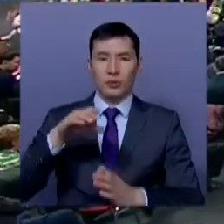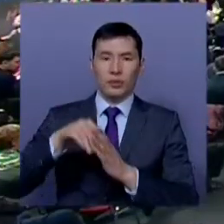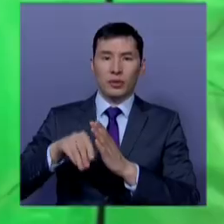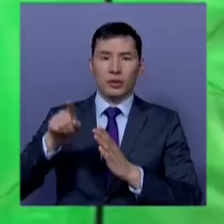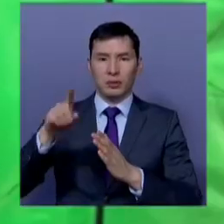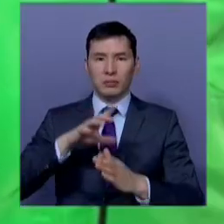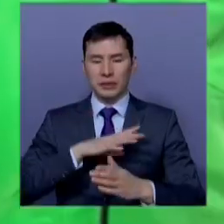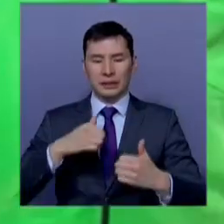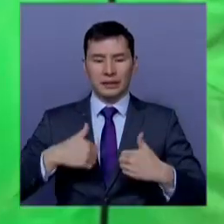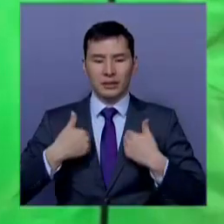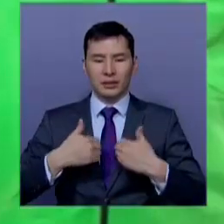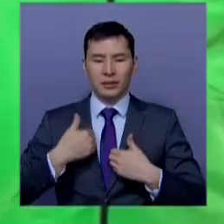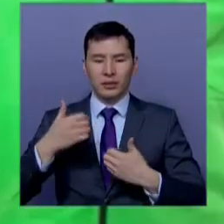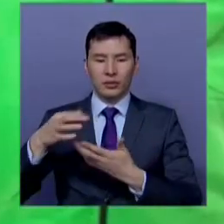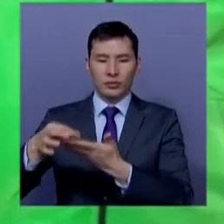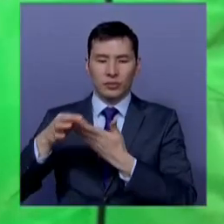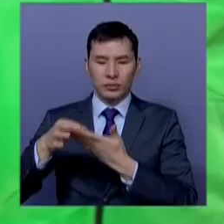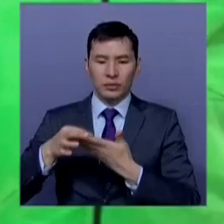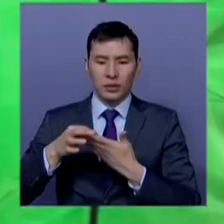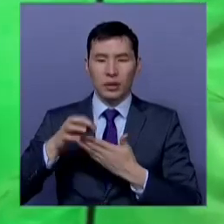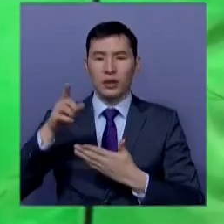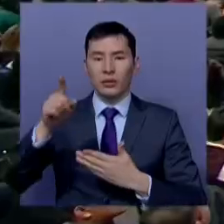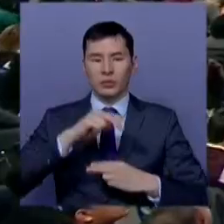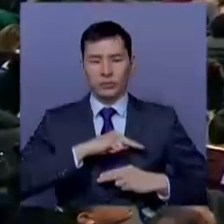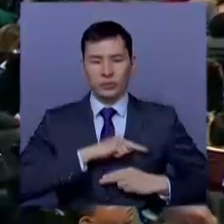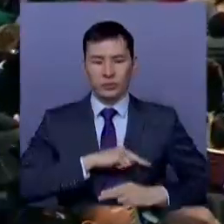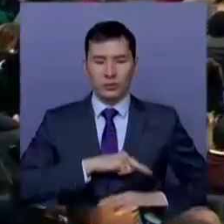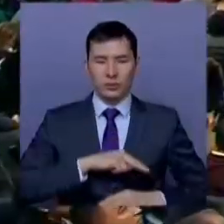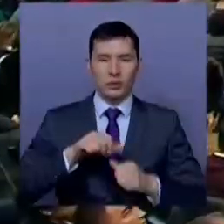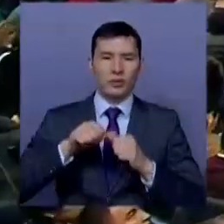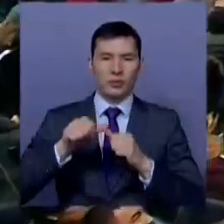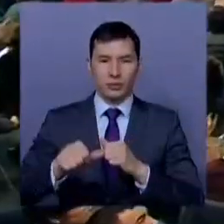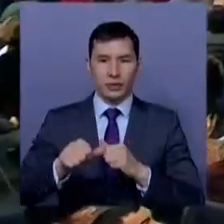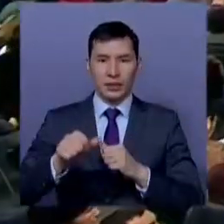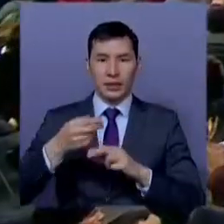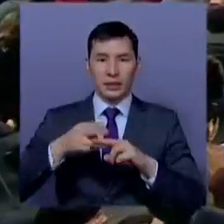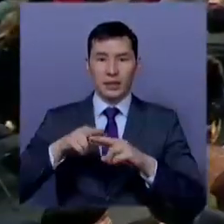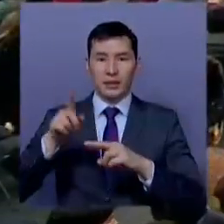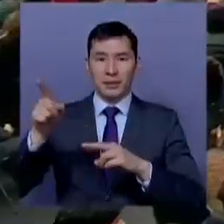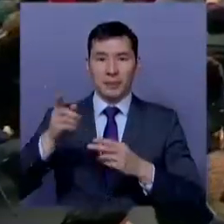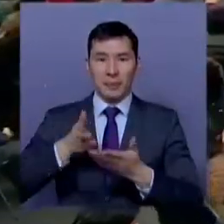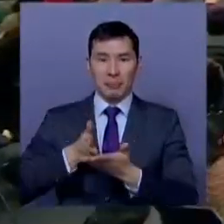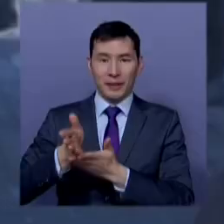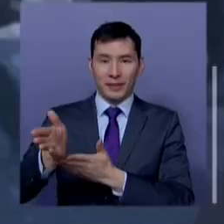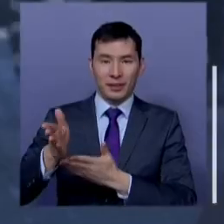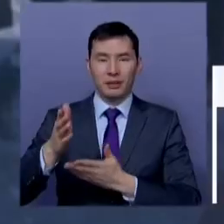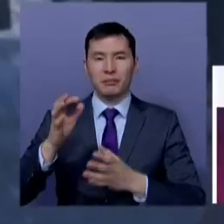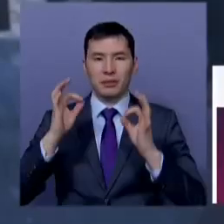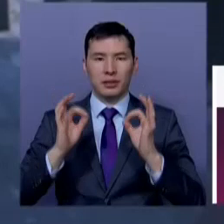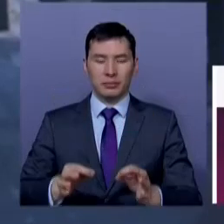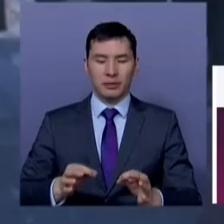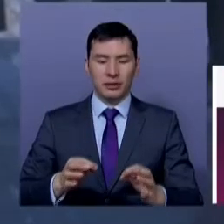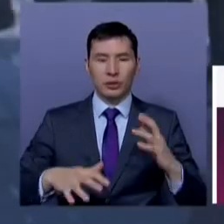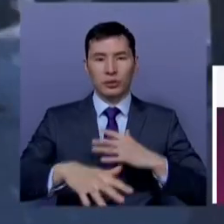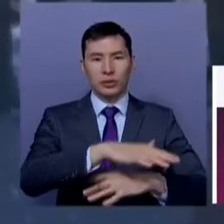әкім. Жасап жатқан жұмысы ерекше, жалпы бағыты дұрыс. Халықтың мысалы мұң мұқтажына бағытталған,